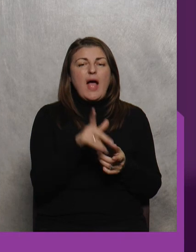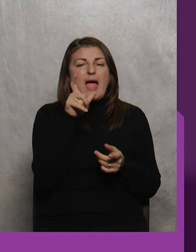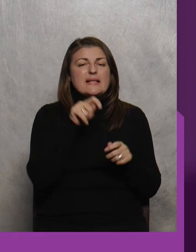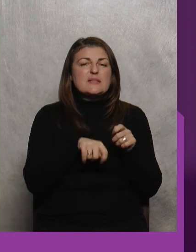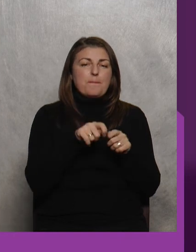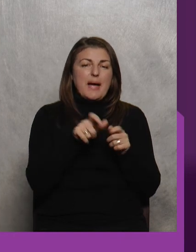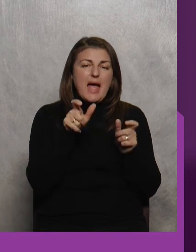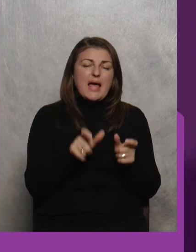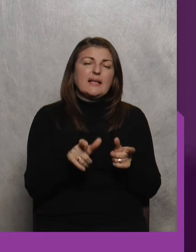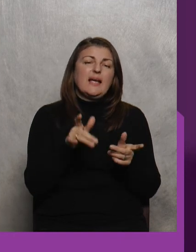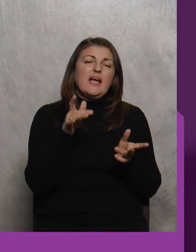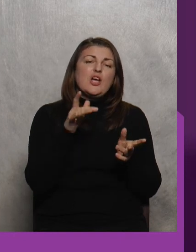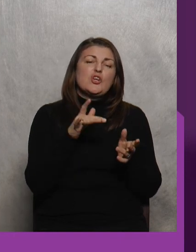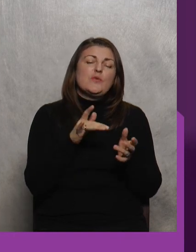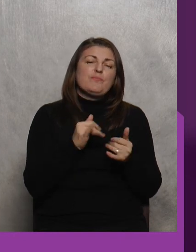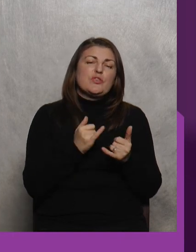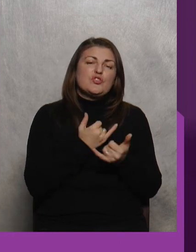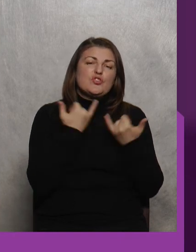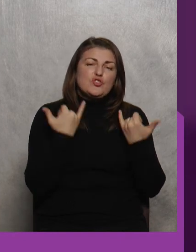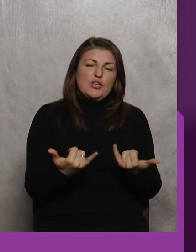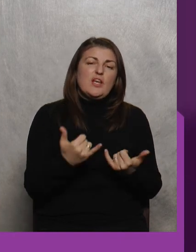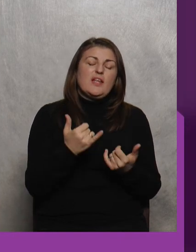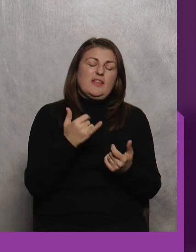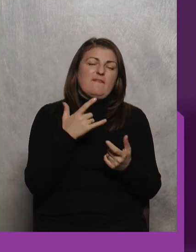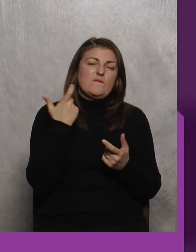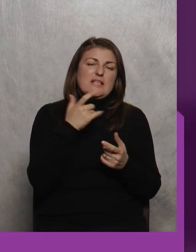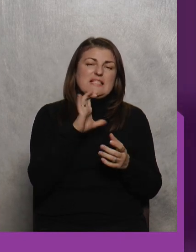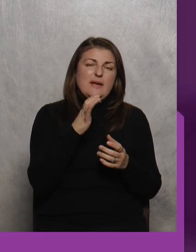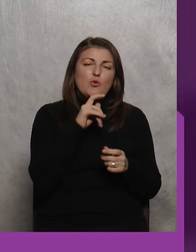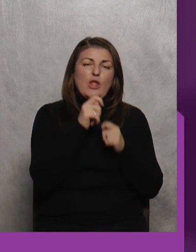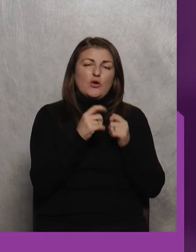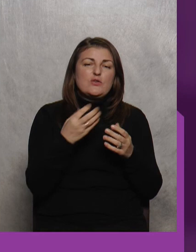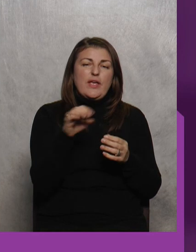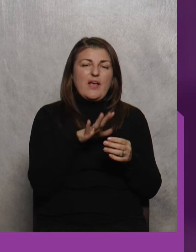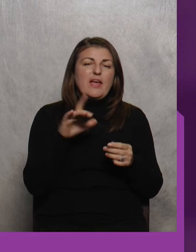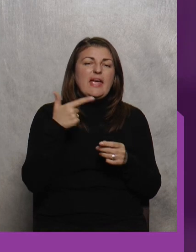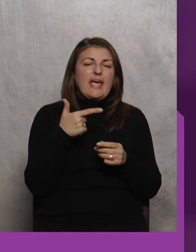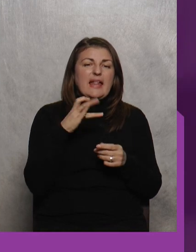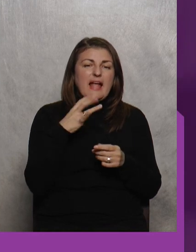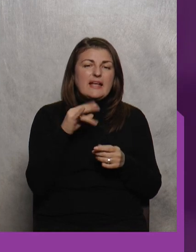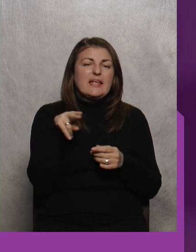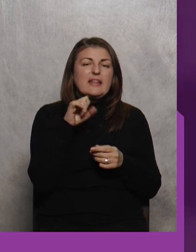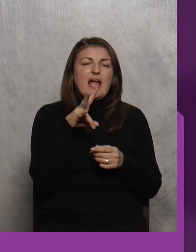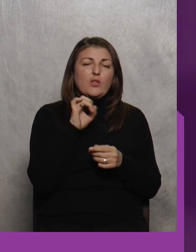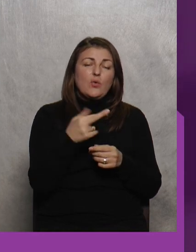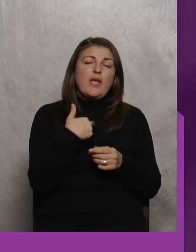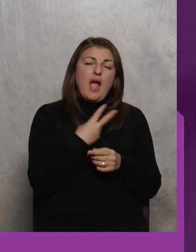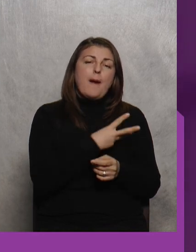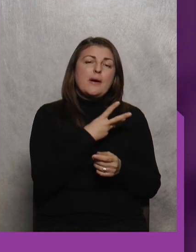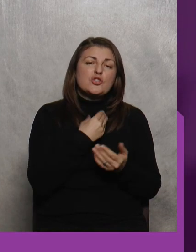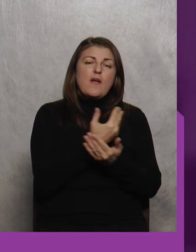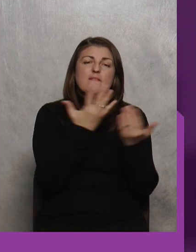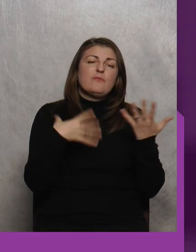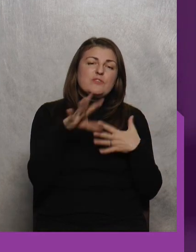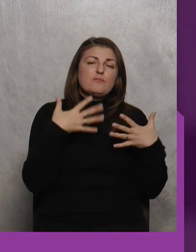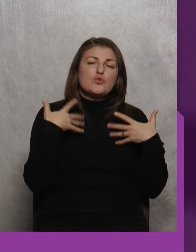експерт, чинний володар срібної нагороди цього Євро Геннадій Данюк. Я бажаю вам